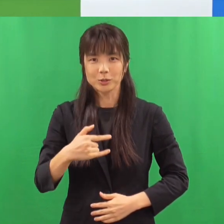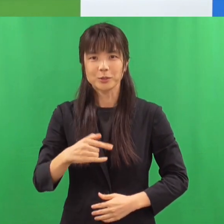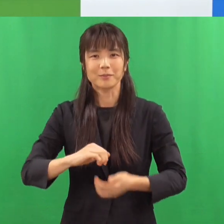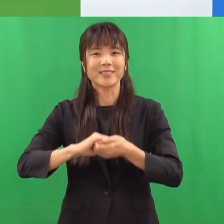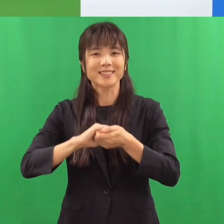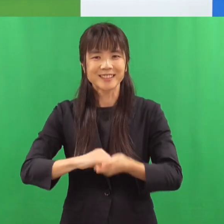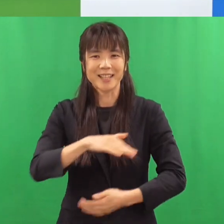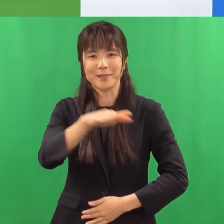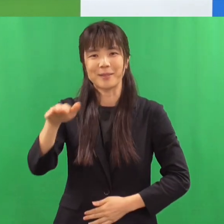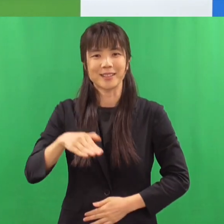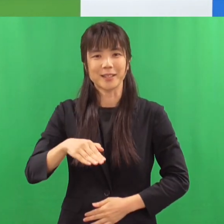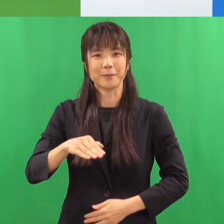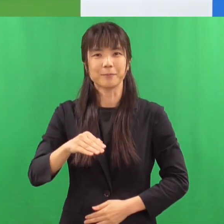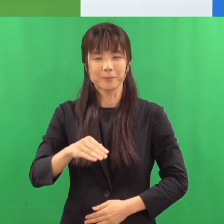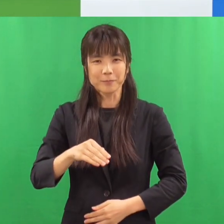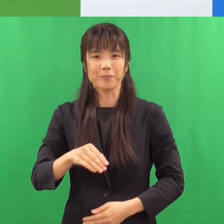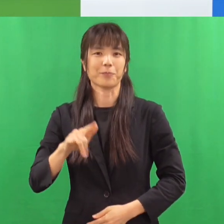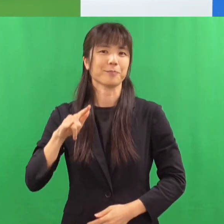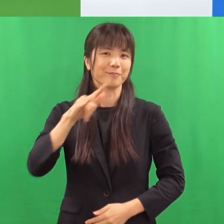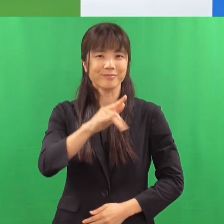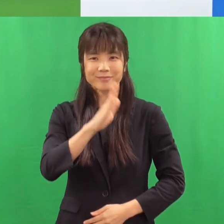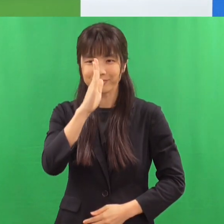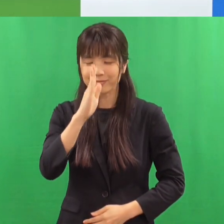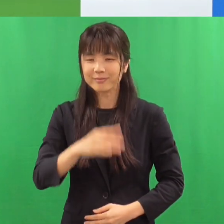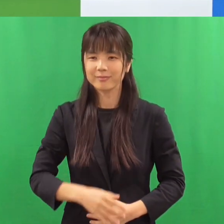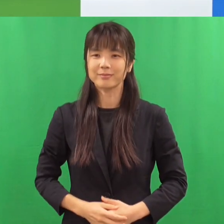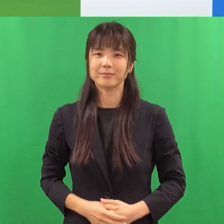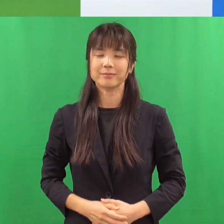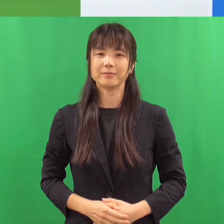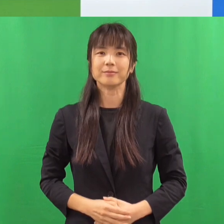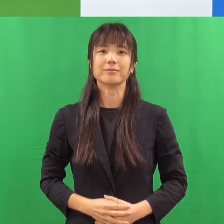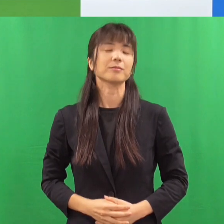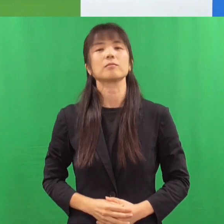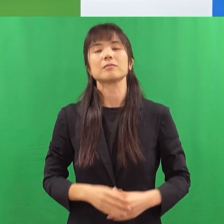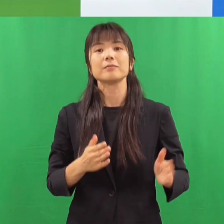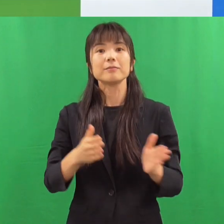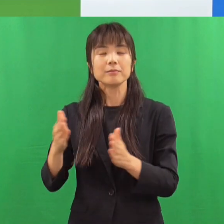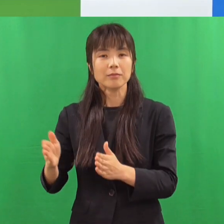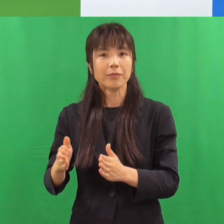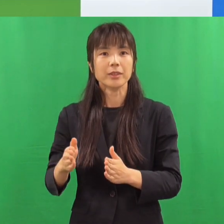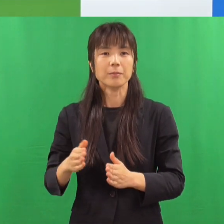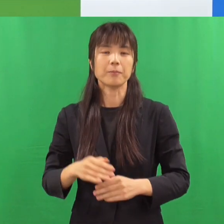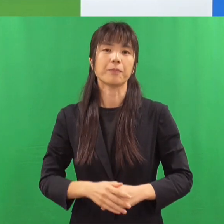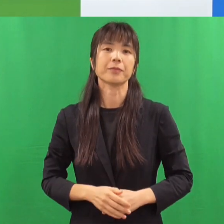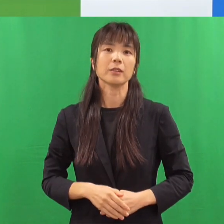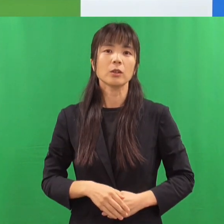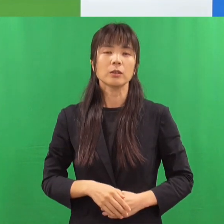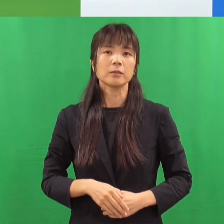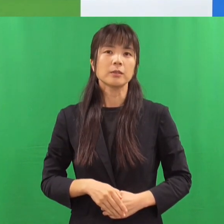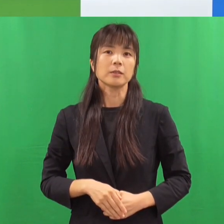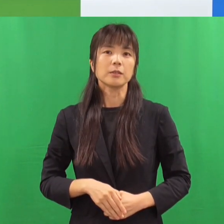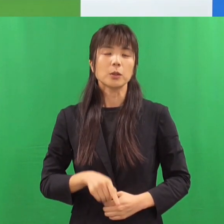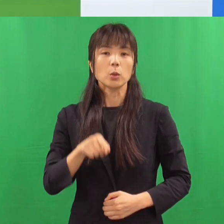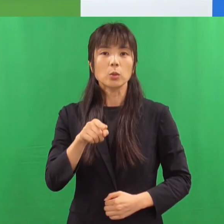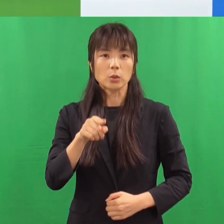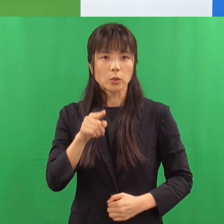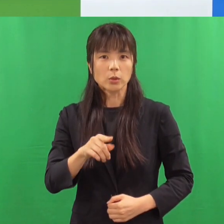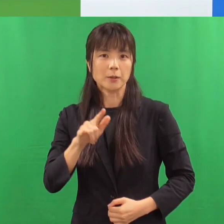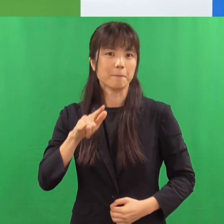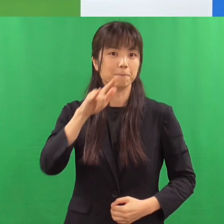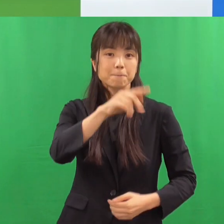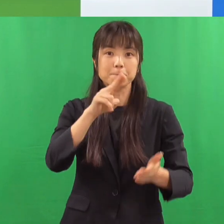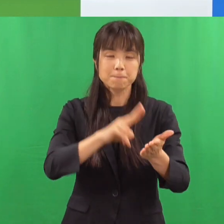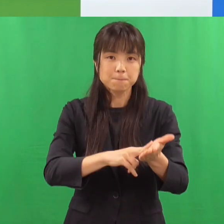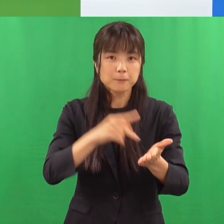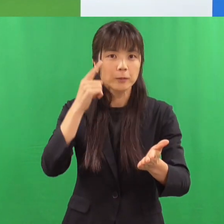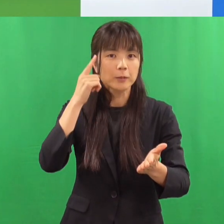。次に仙台香港線の定期便就航を記念して、県では現在実施しているスカイアップ仙台キャン